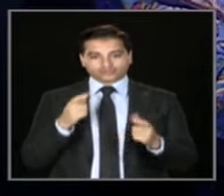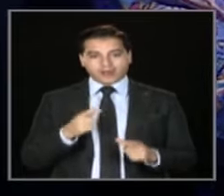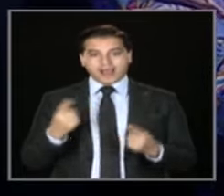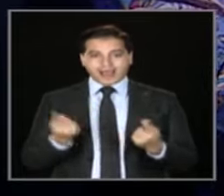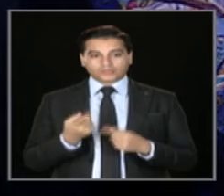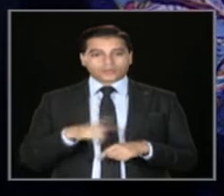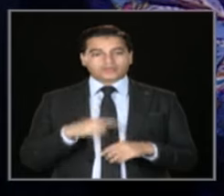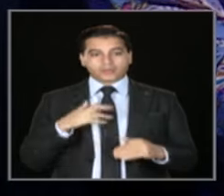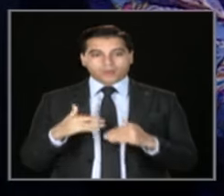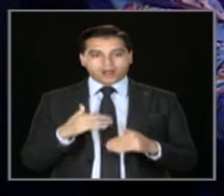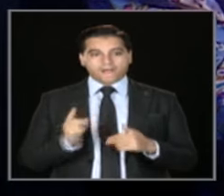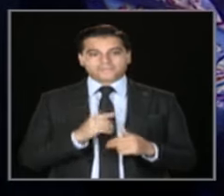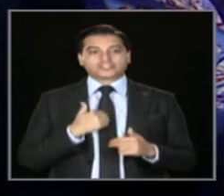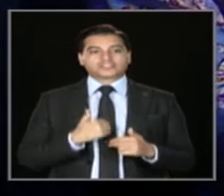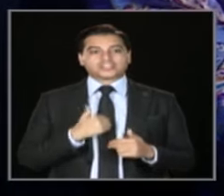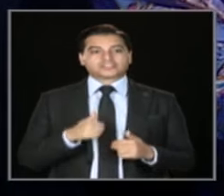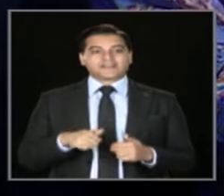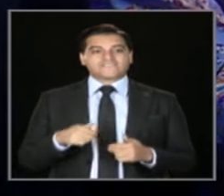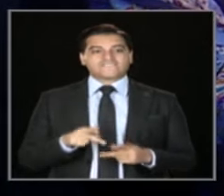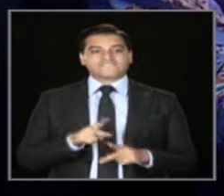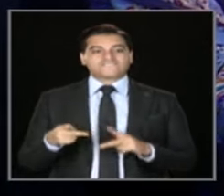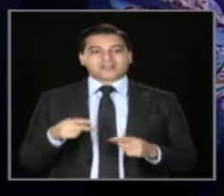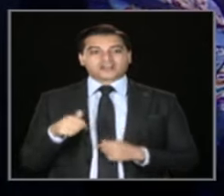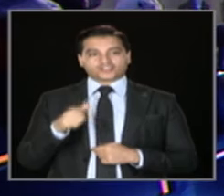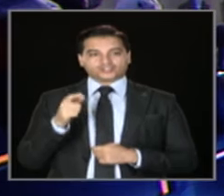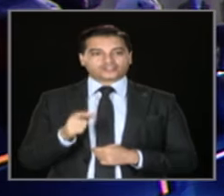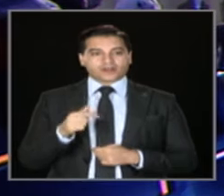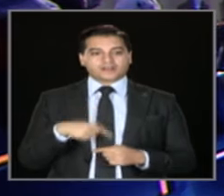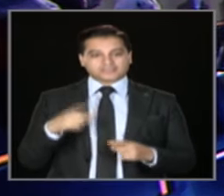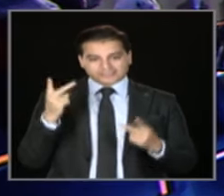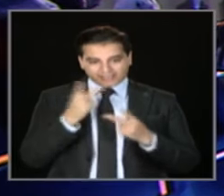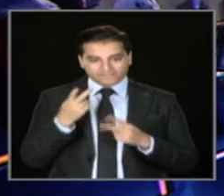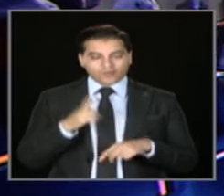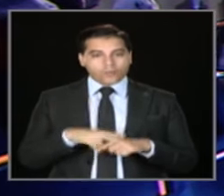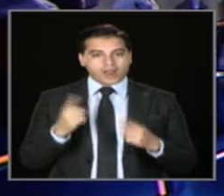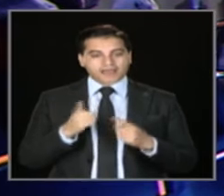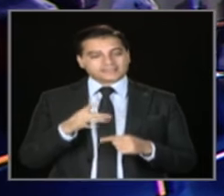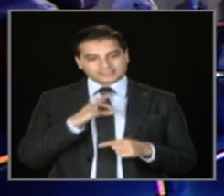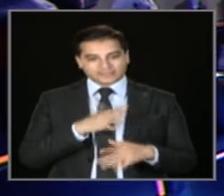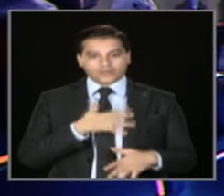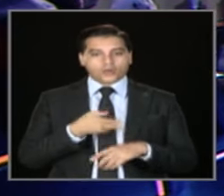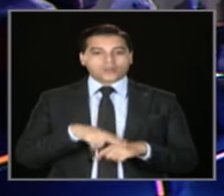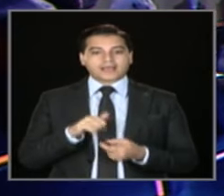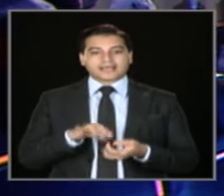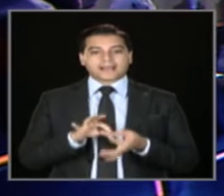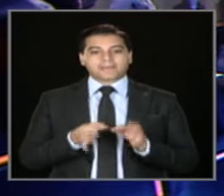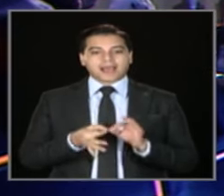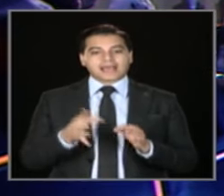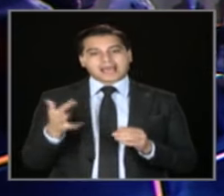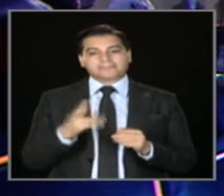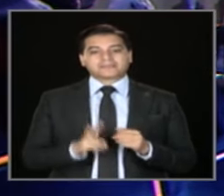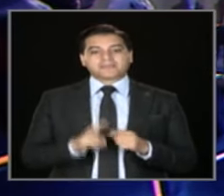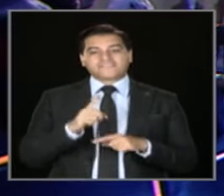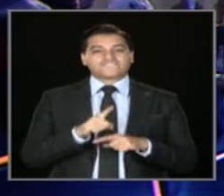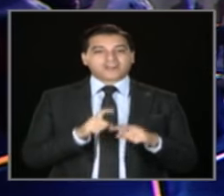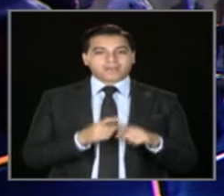العاديين ما يحسو ان في فرق ما بين الشخص الكفيف والشخص العادي كمان احنا في الجمعيه حوالي 70%